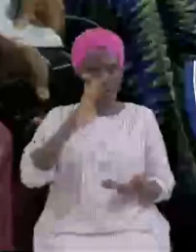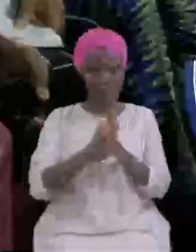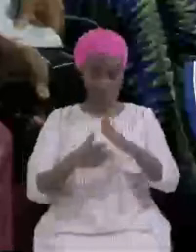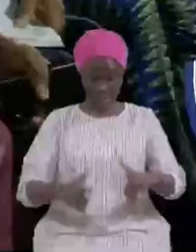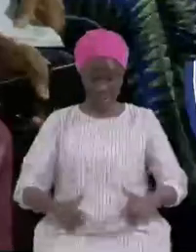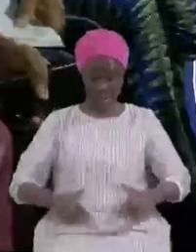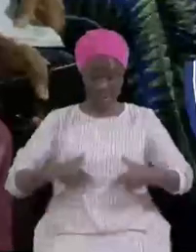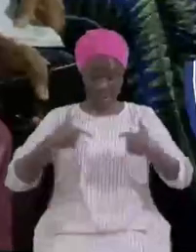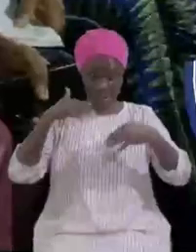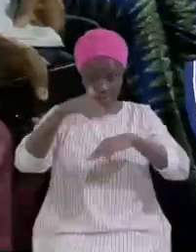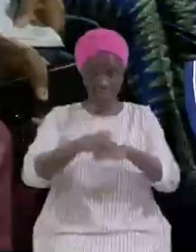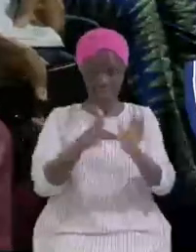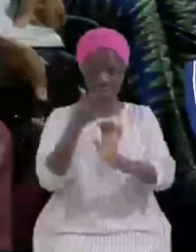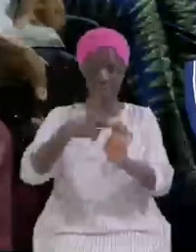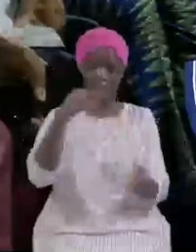de Jésus.